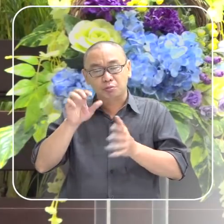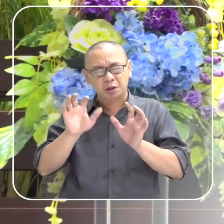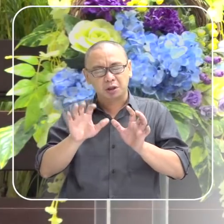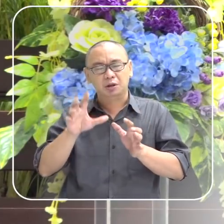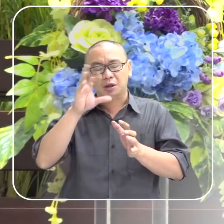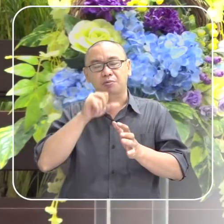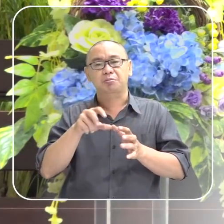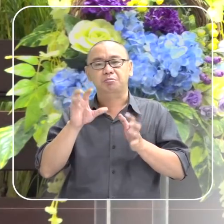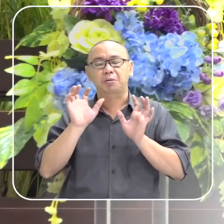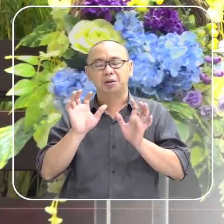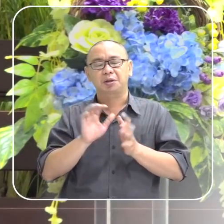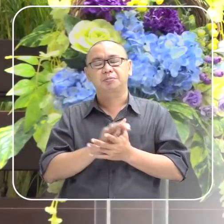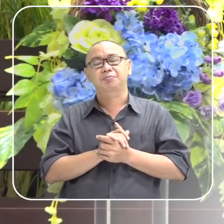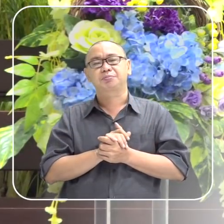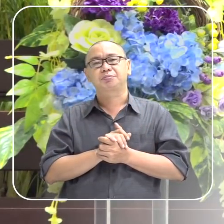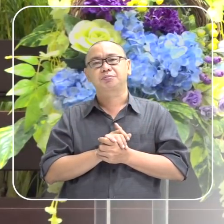akan menuai banyak juga.